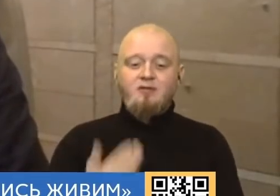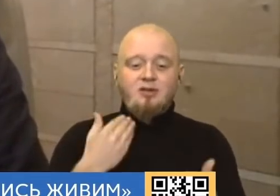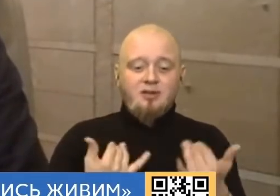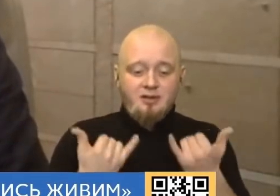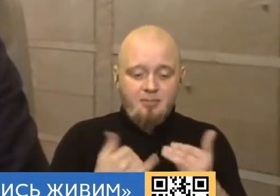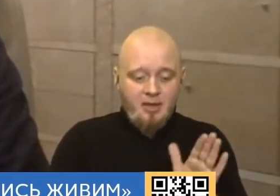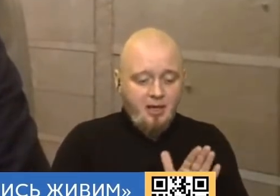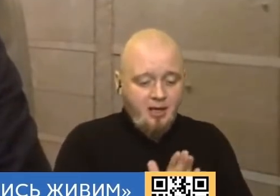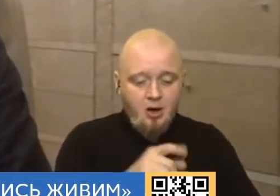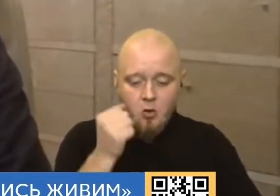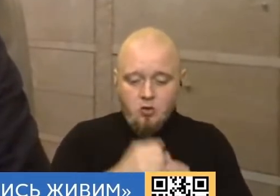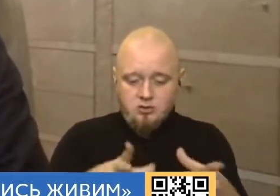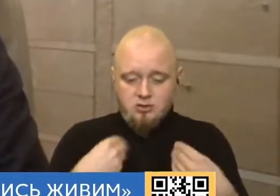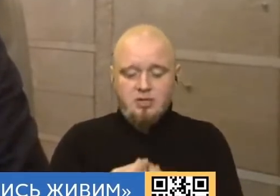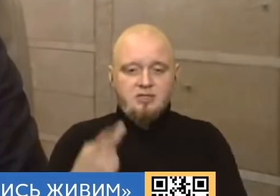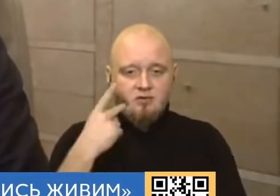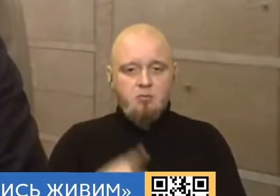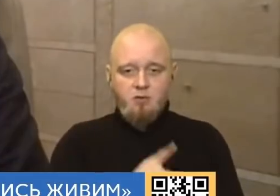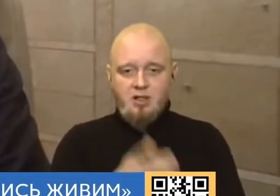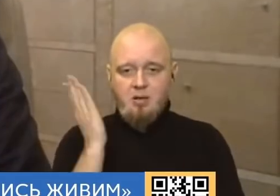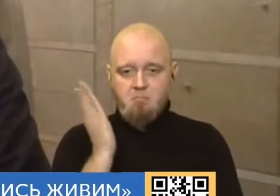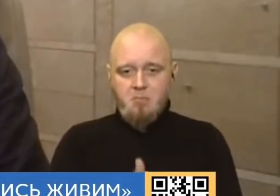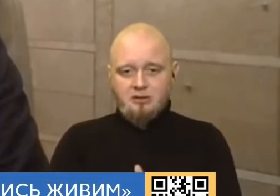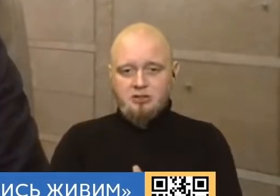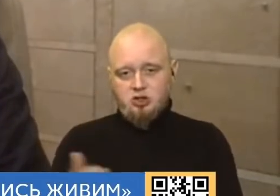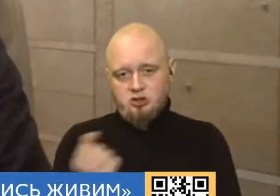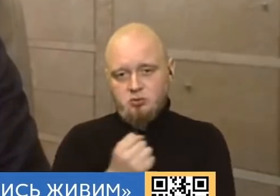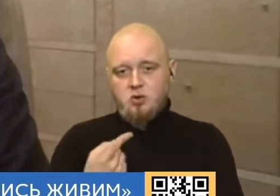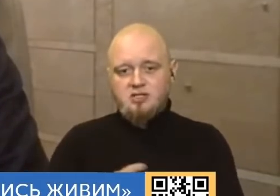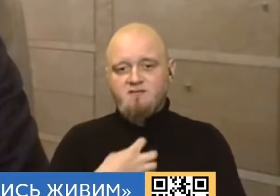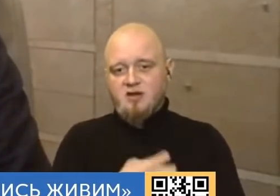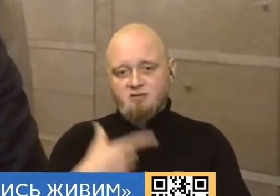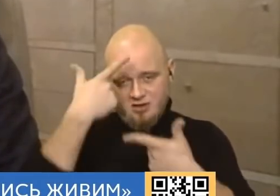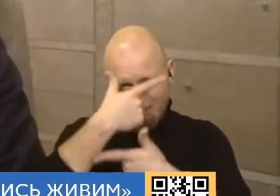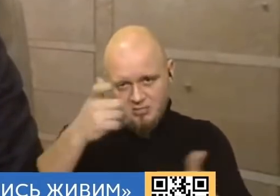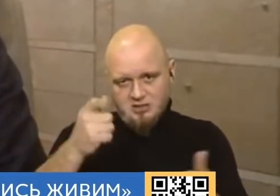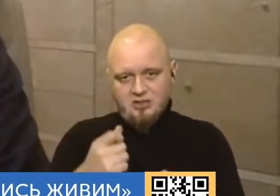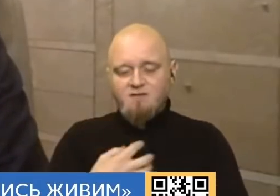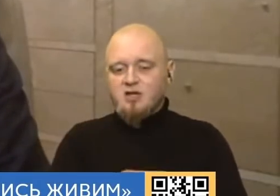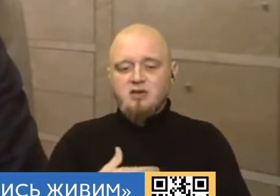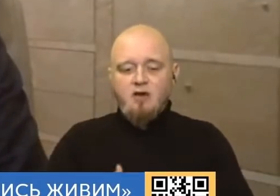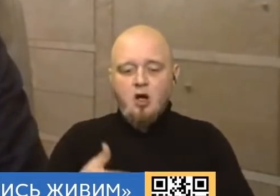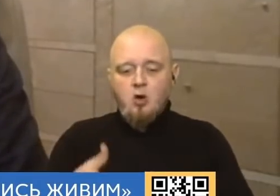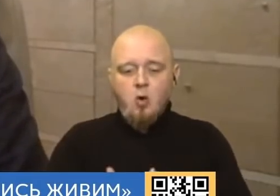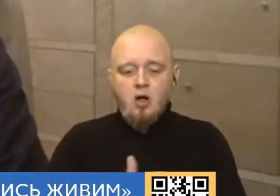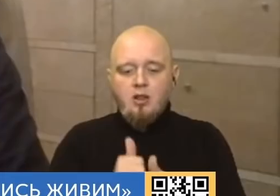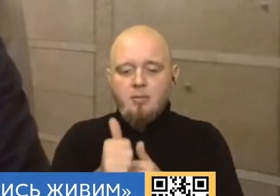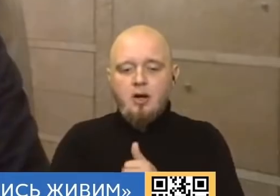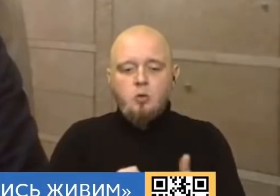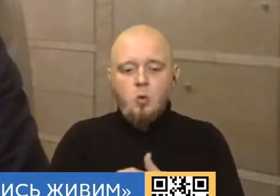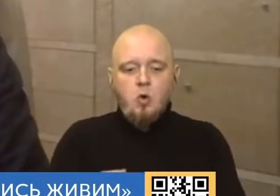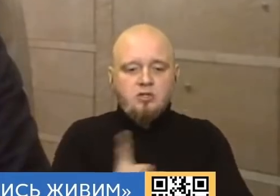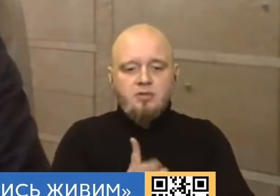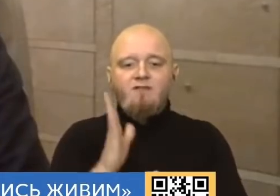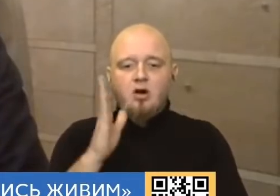родина, я думаю, що завжди має мати зброю. І це важливий меседж і важливий крок наперед до стабільності